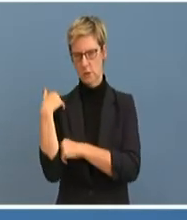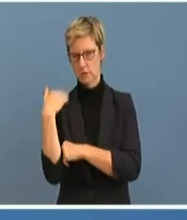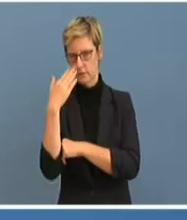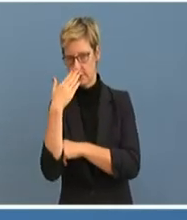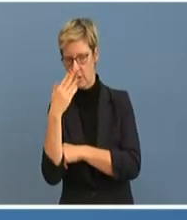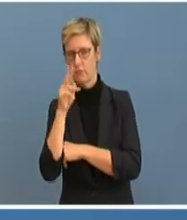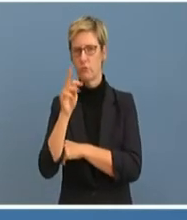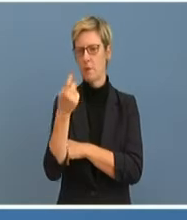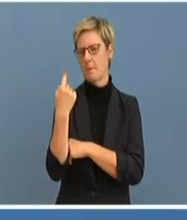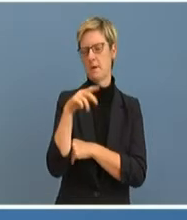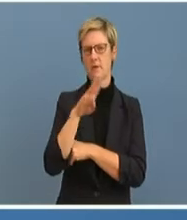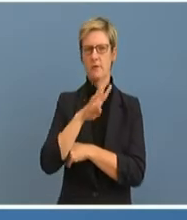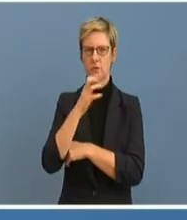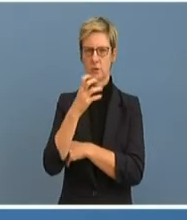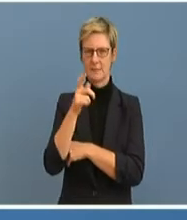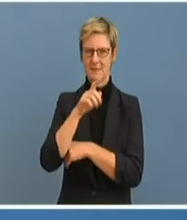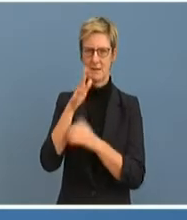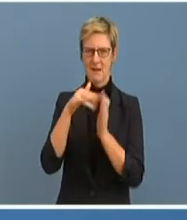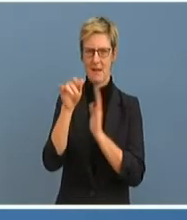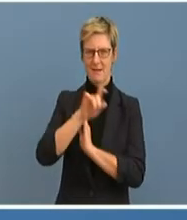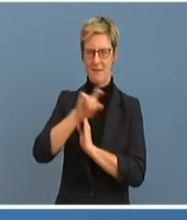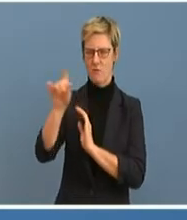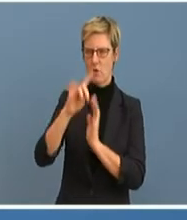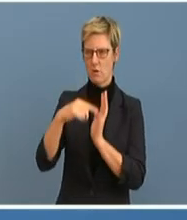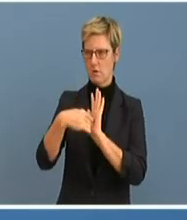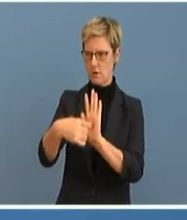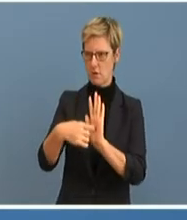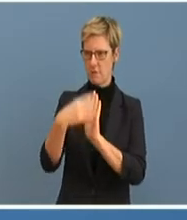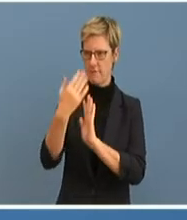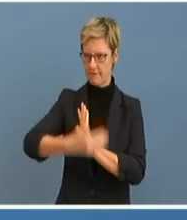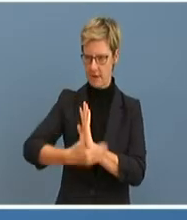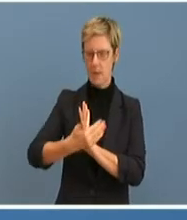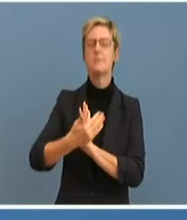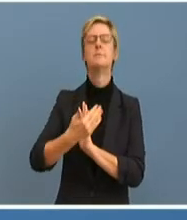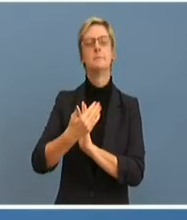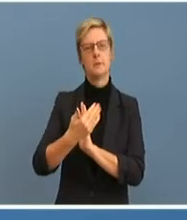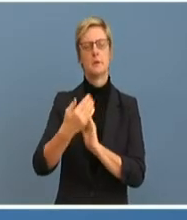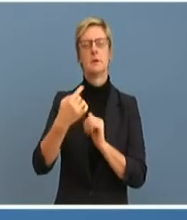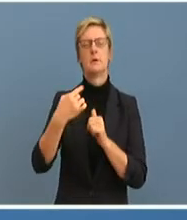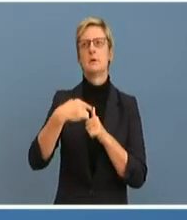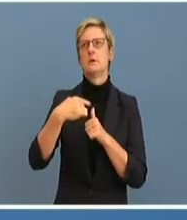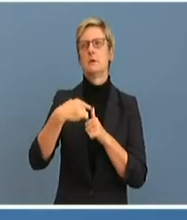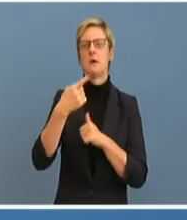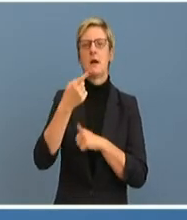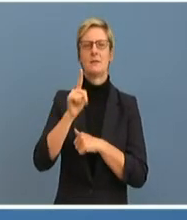40. Kalenderwoche nennen, und zwar in dieser Woche